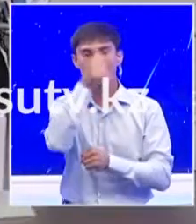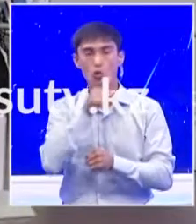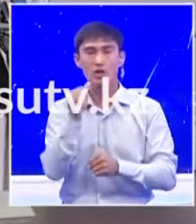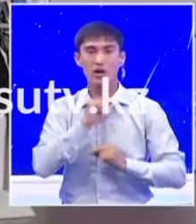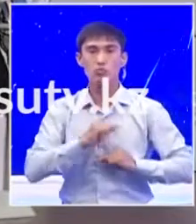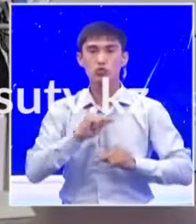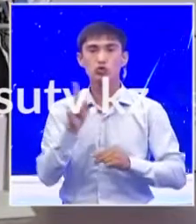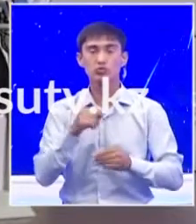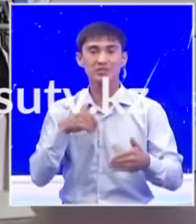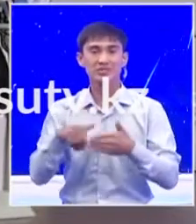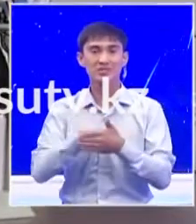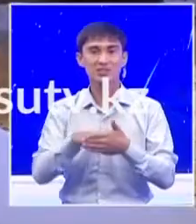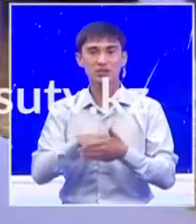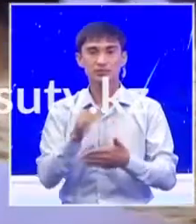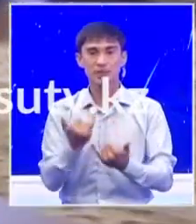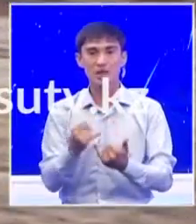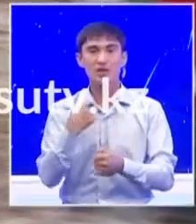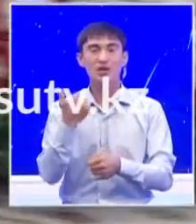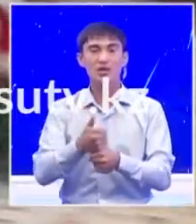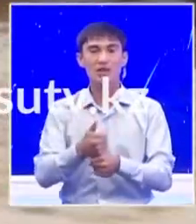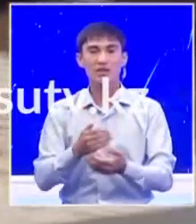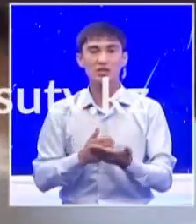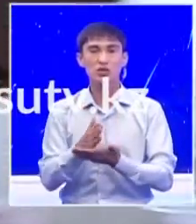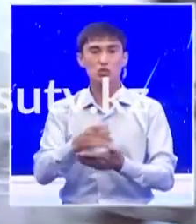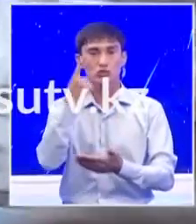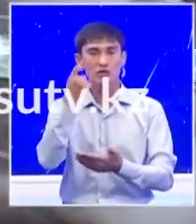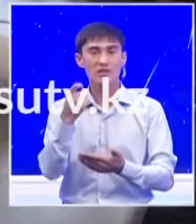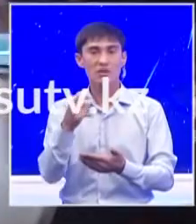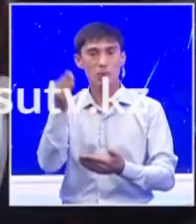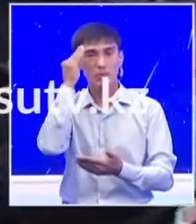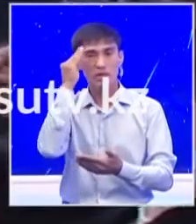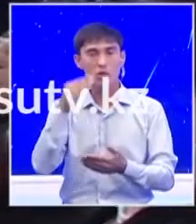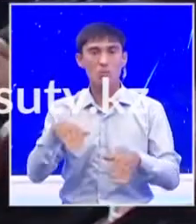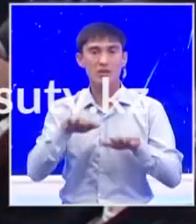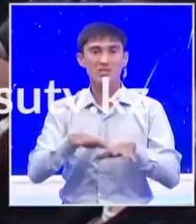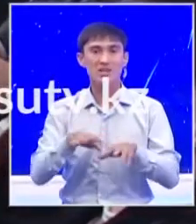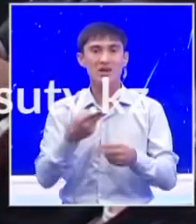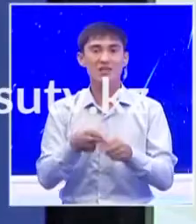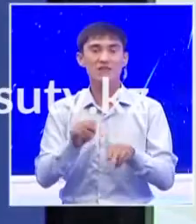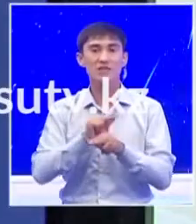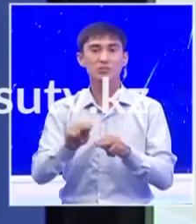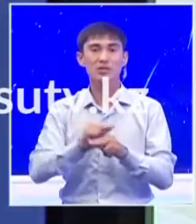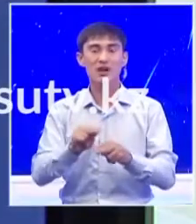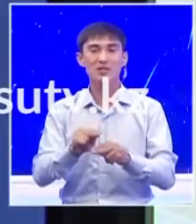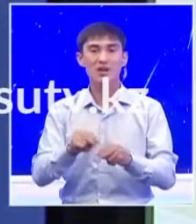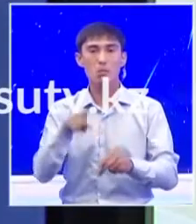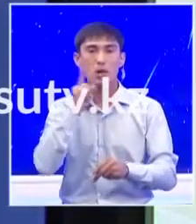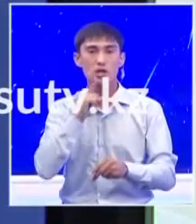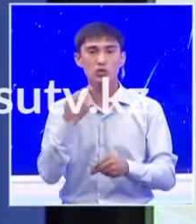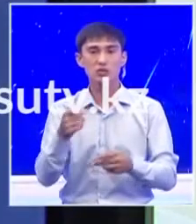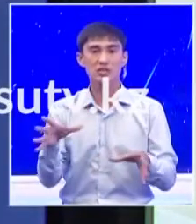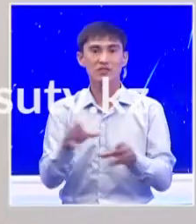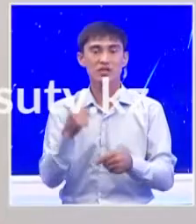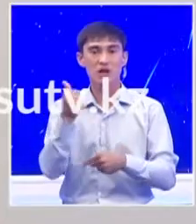и чего сумели достичь. Одна из главных заслуг Совета, по мнению председателя, это воспитание молодежи. В соответствии с